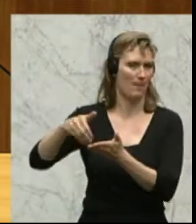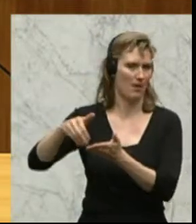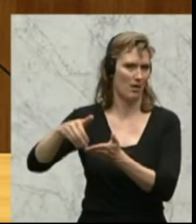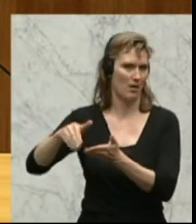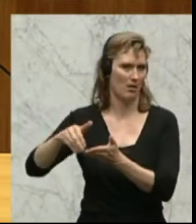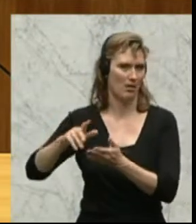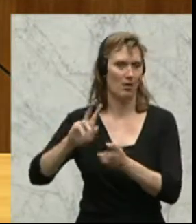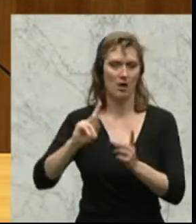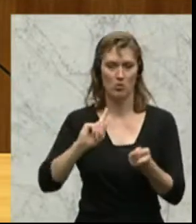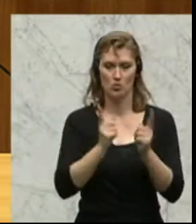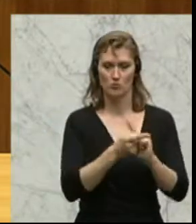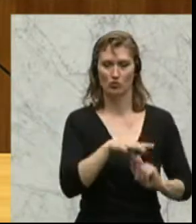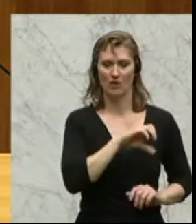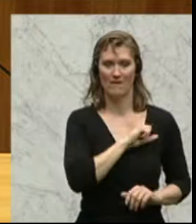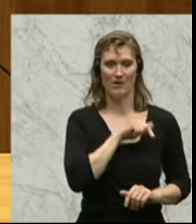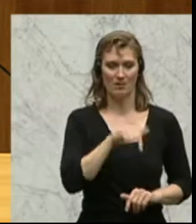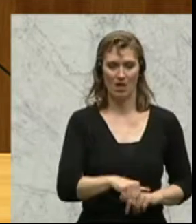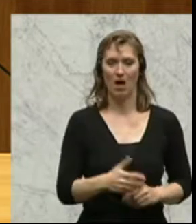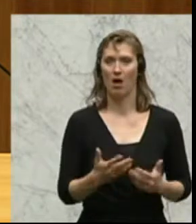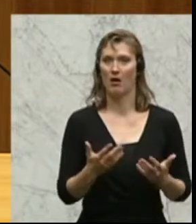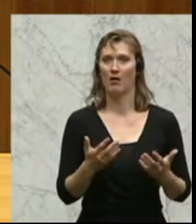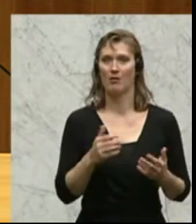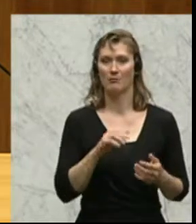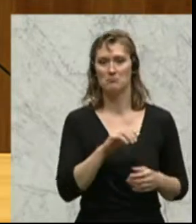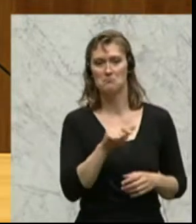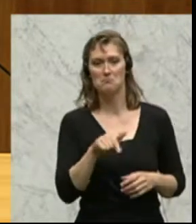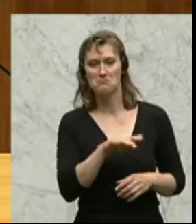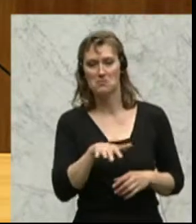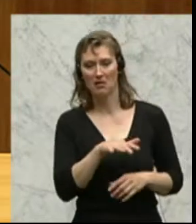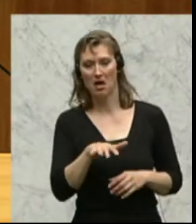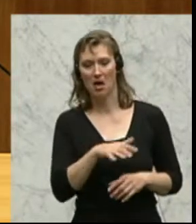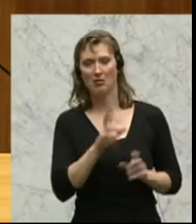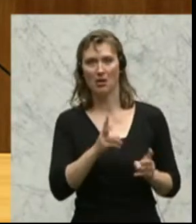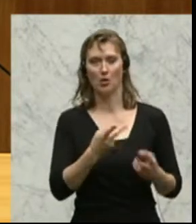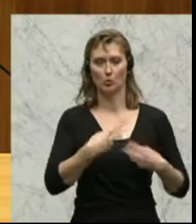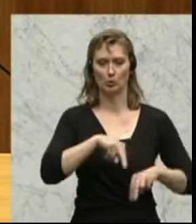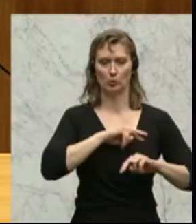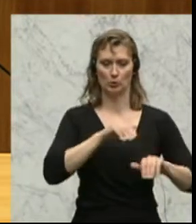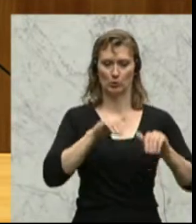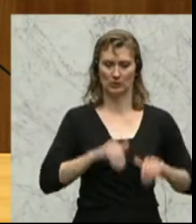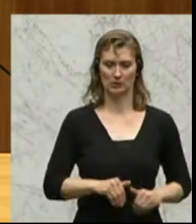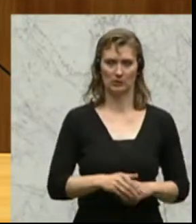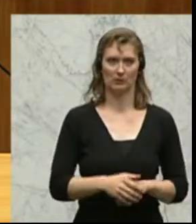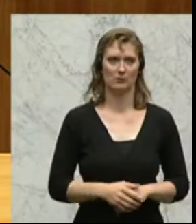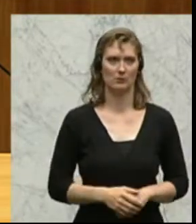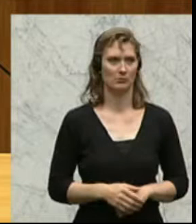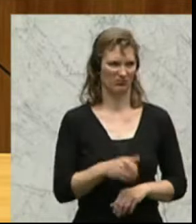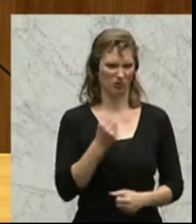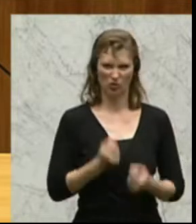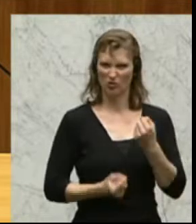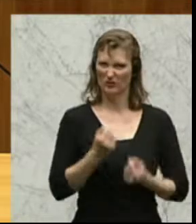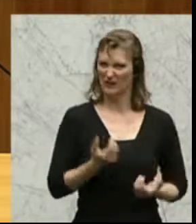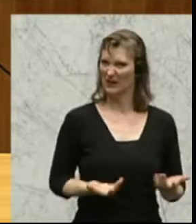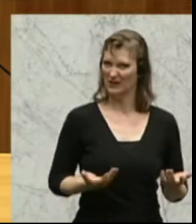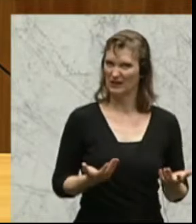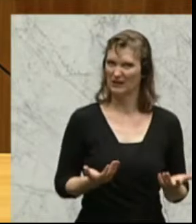schaffen, hier wieder in dem ein oder anderen Bereich etwas zurückzunehmen. Ein schwieriges Unterfangen.